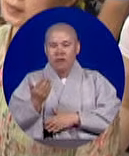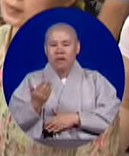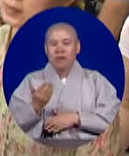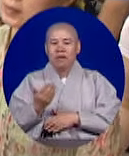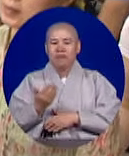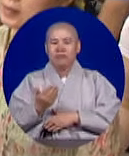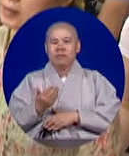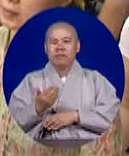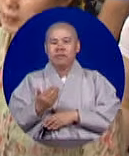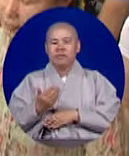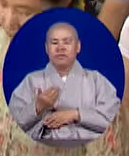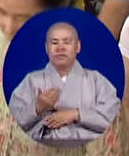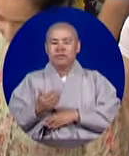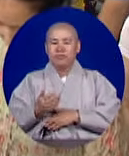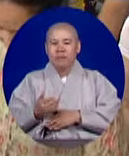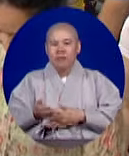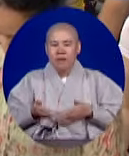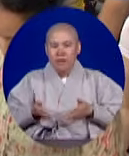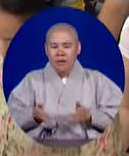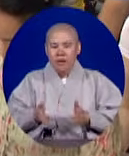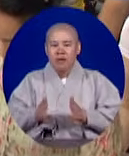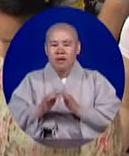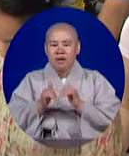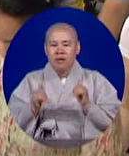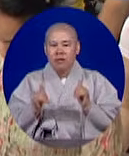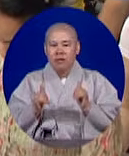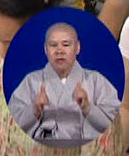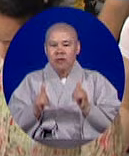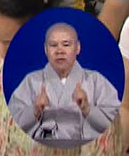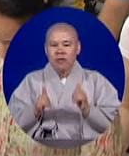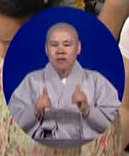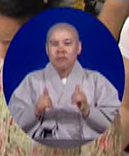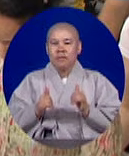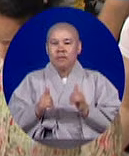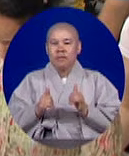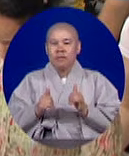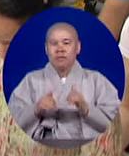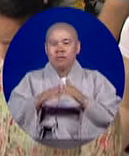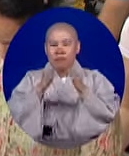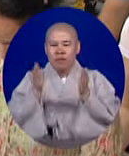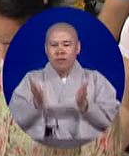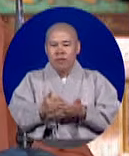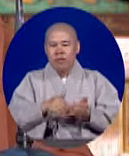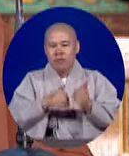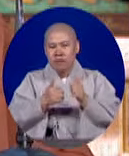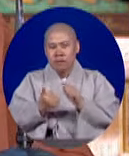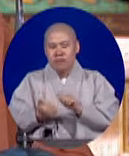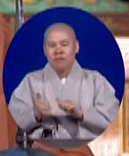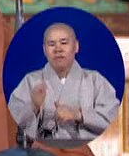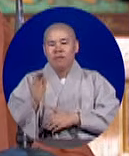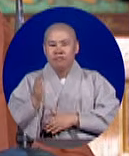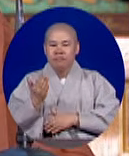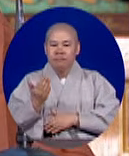제세간이 생자, 개, 귀사라 다 죽는 대로 돌아간다.